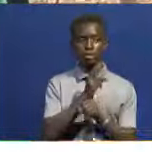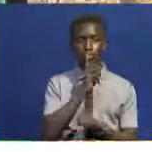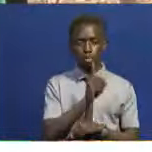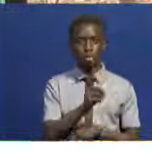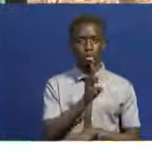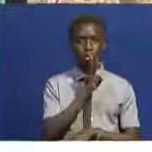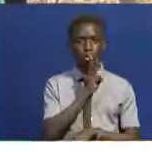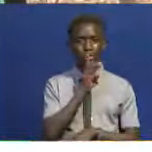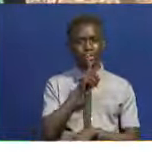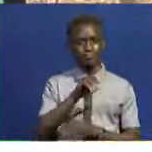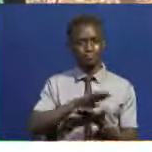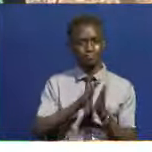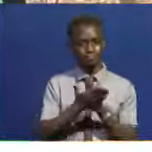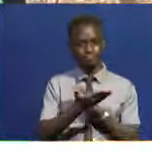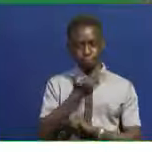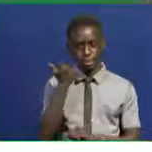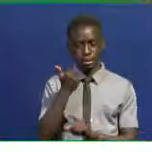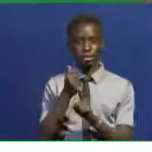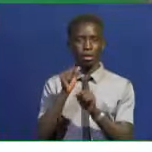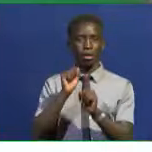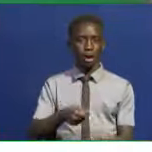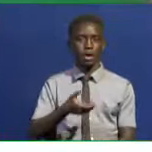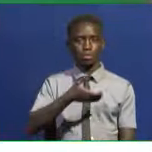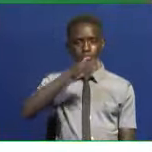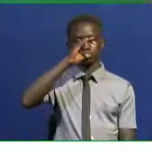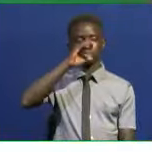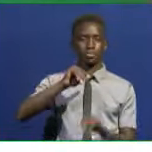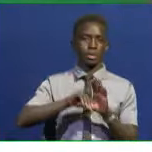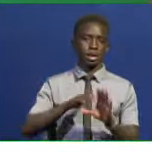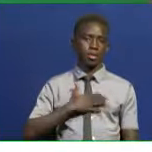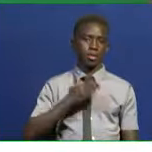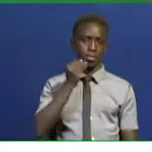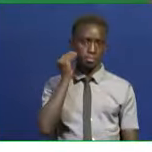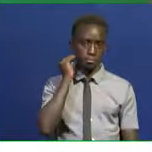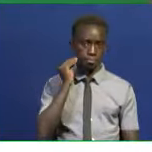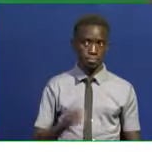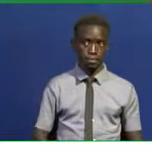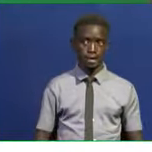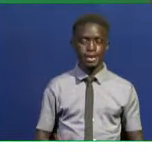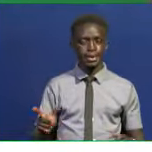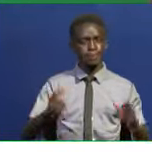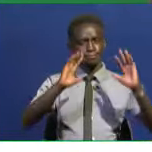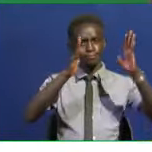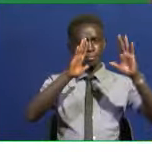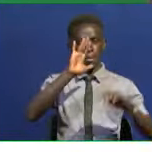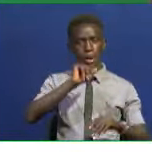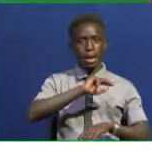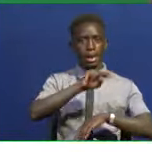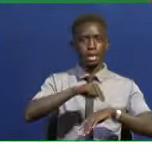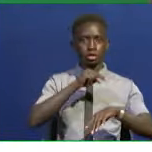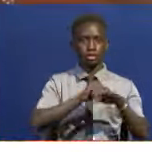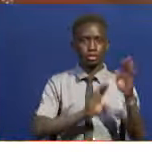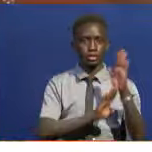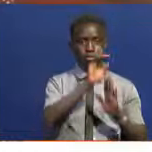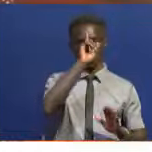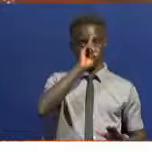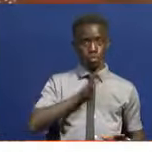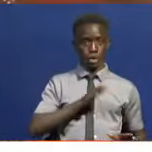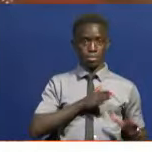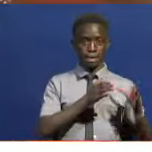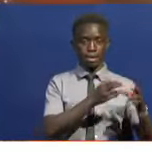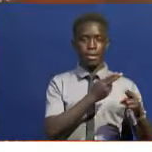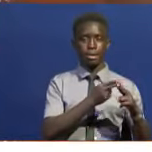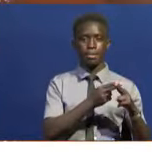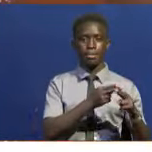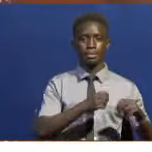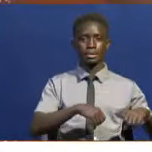bora kuyanywa katika maboma yetu. His sentiments were echoed by the National Maendeleo ya Wanawake Chairperson Rahab Mwikali, who